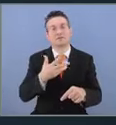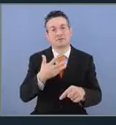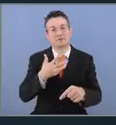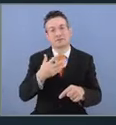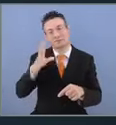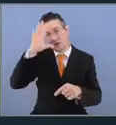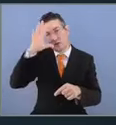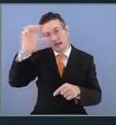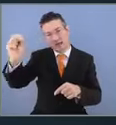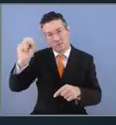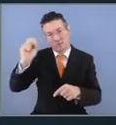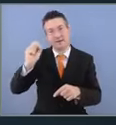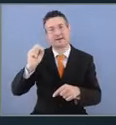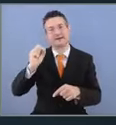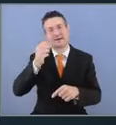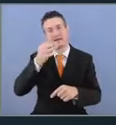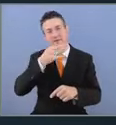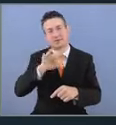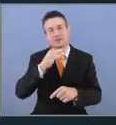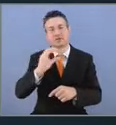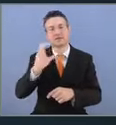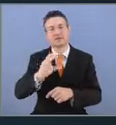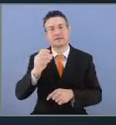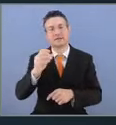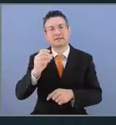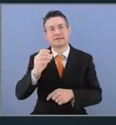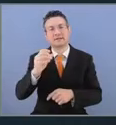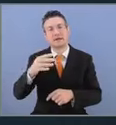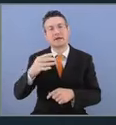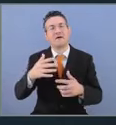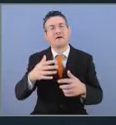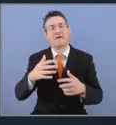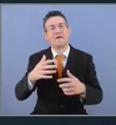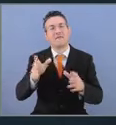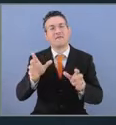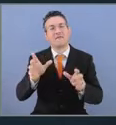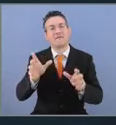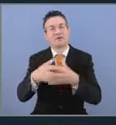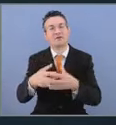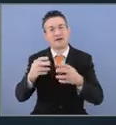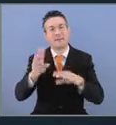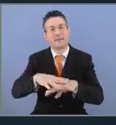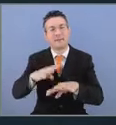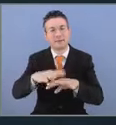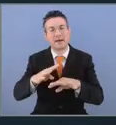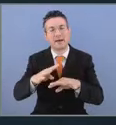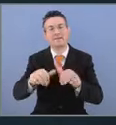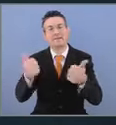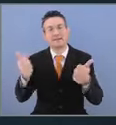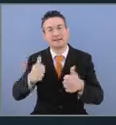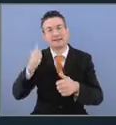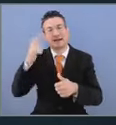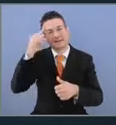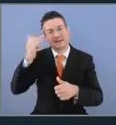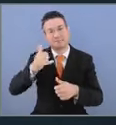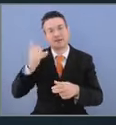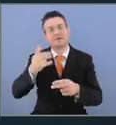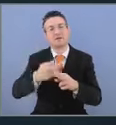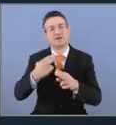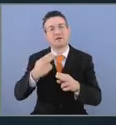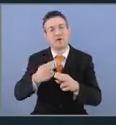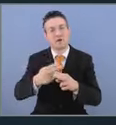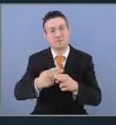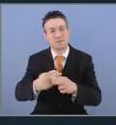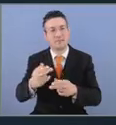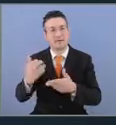Cesare Manetti, che è della Facoltà di Scienze Matematiche, Fisiche e Naturali di Sapienza Università di Roma. Buongiorno, benvenuto. Buongiorno